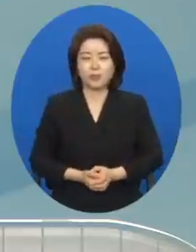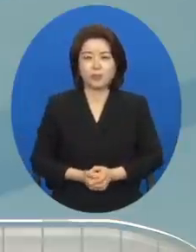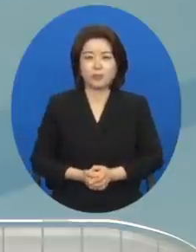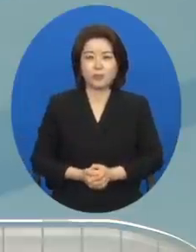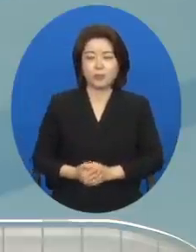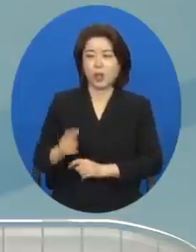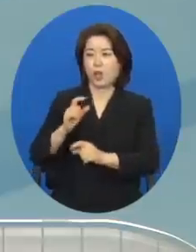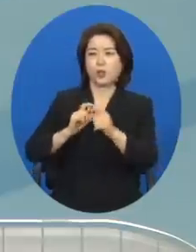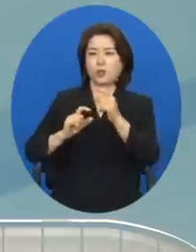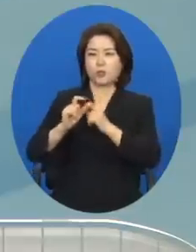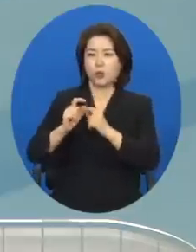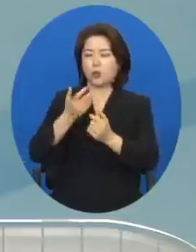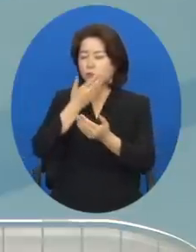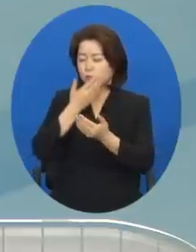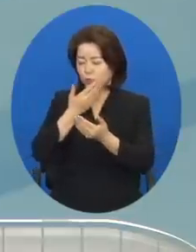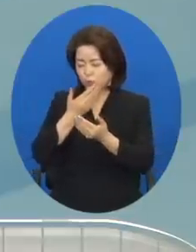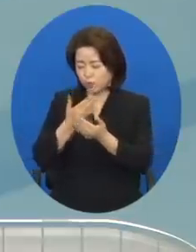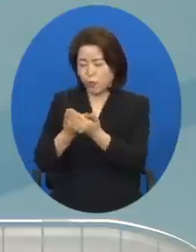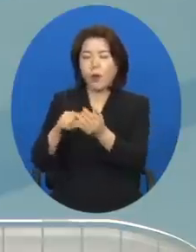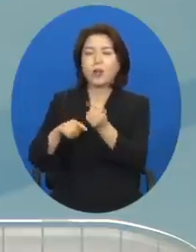더 심각하고 더 중요해요.